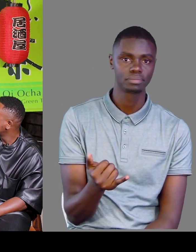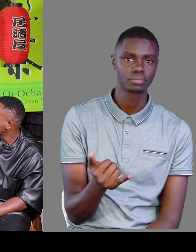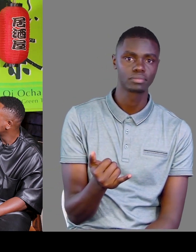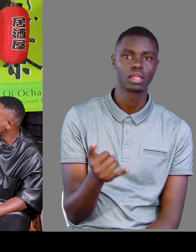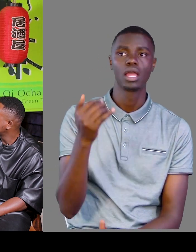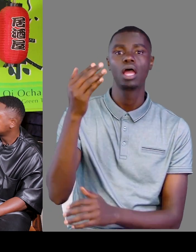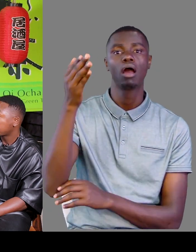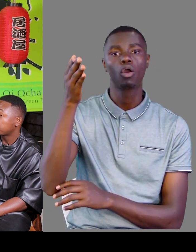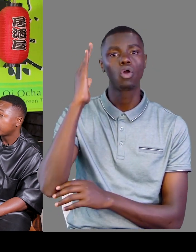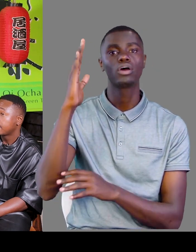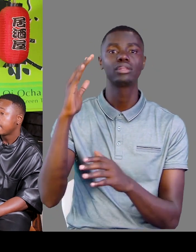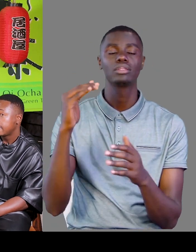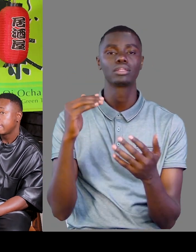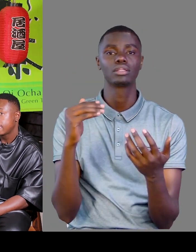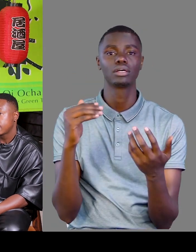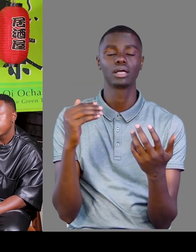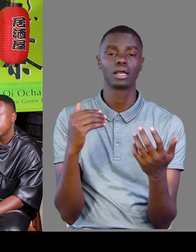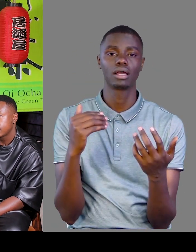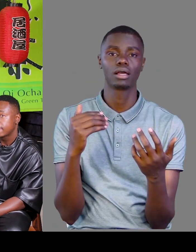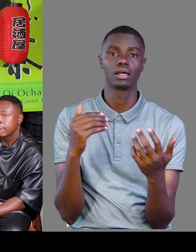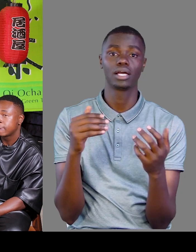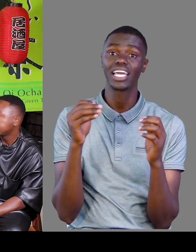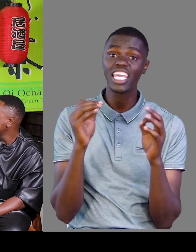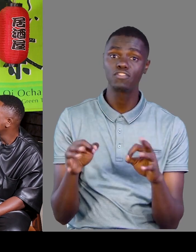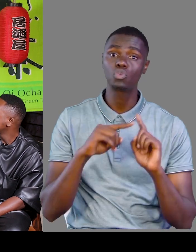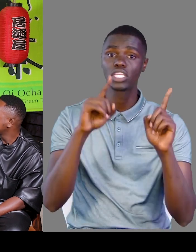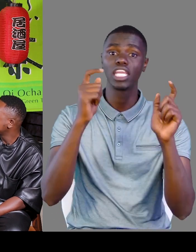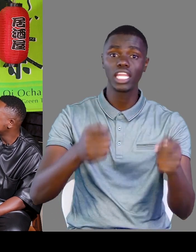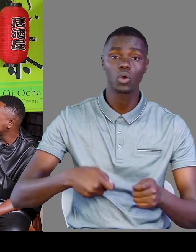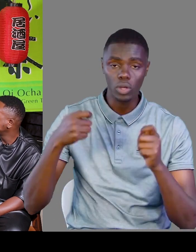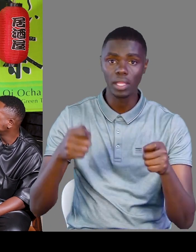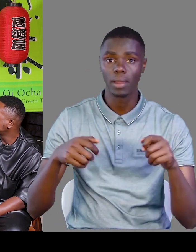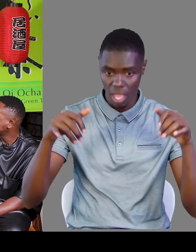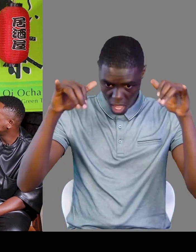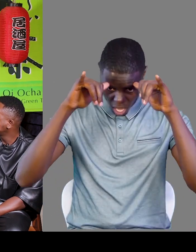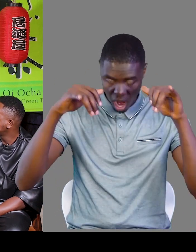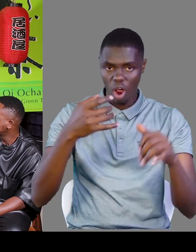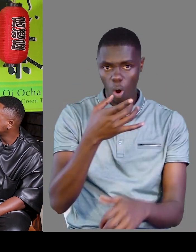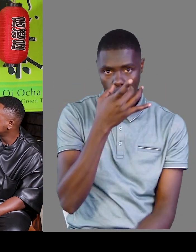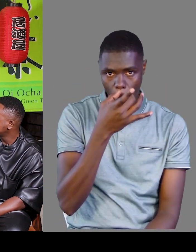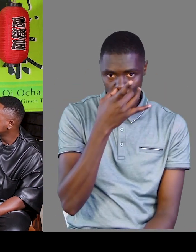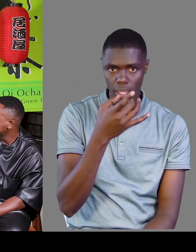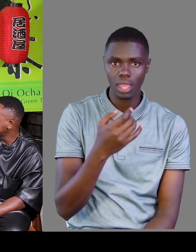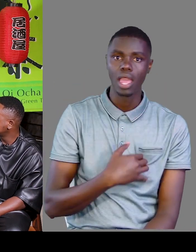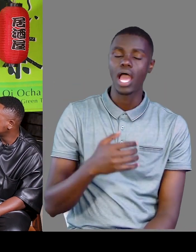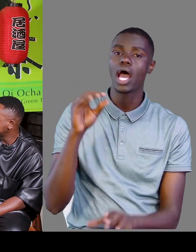Because God waga amepata na watu, hata ukienda kulima, hizi mang'ombe, awe kamoja